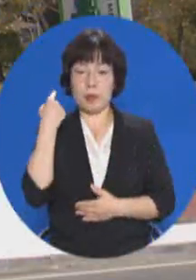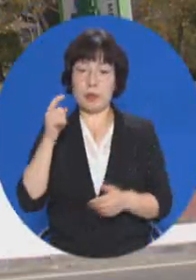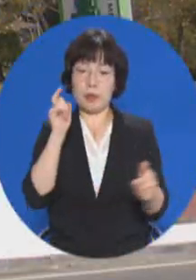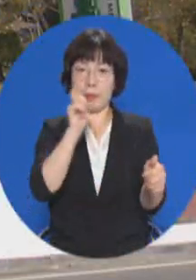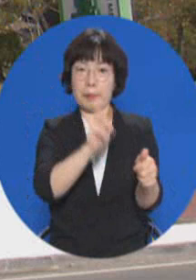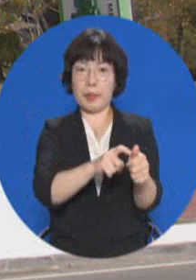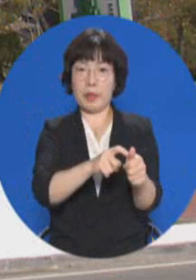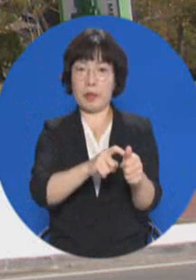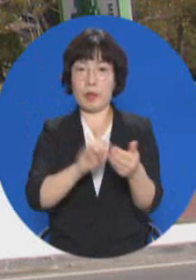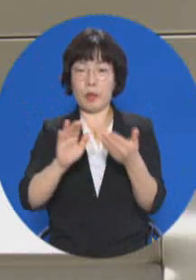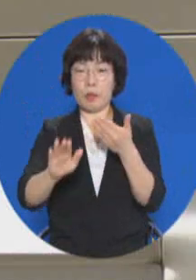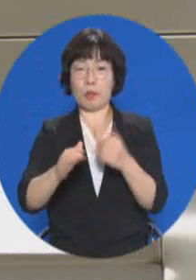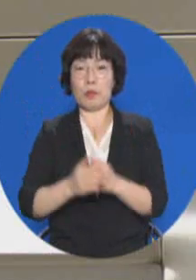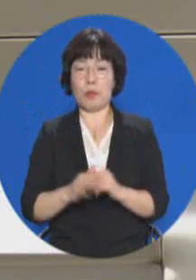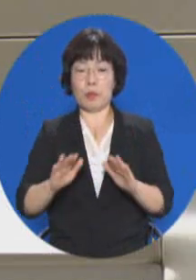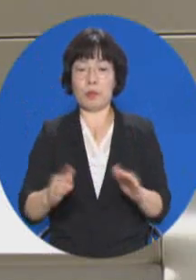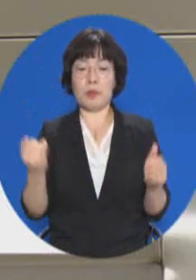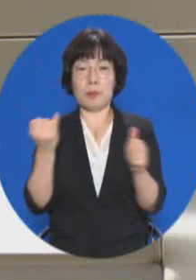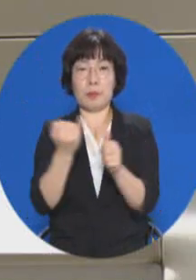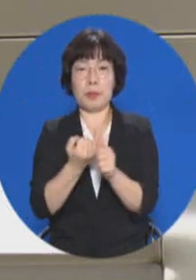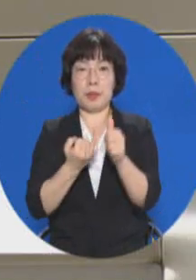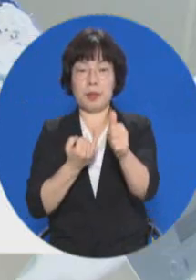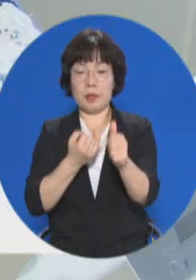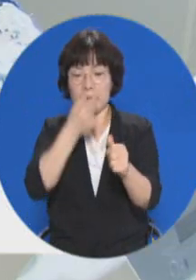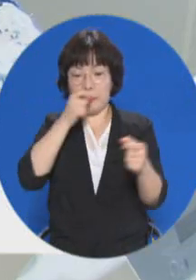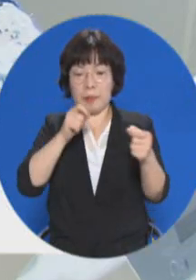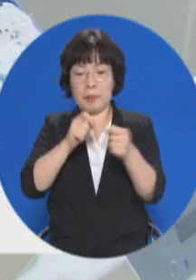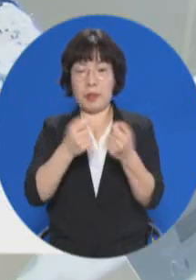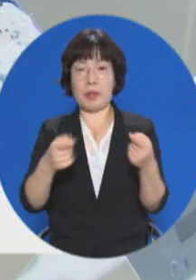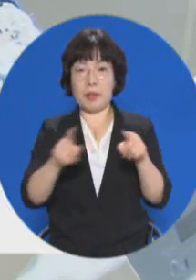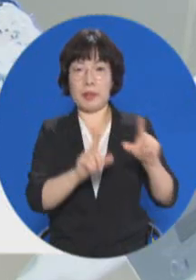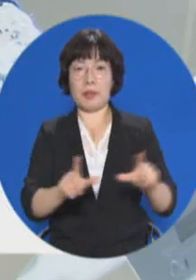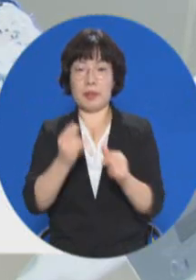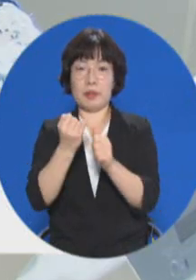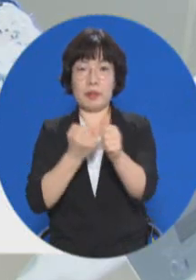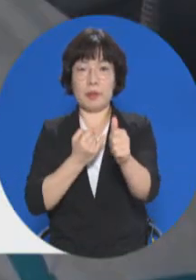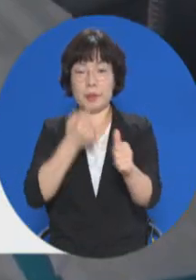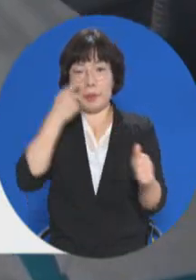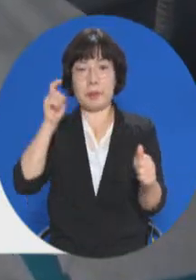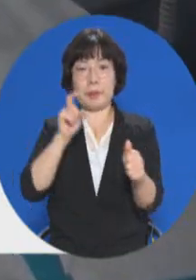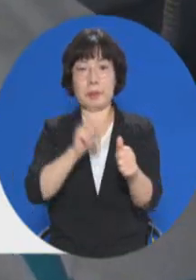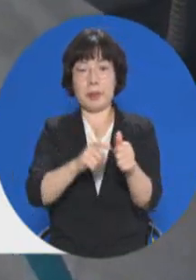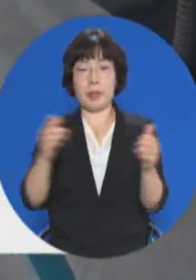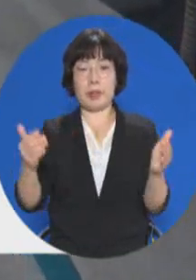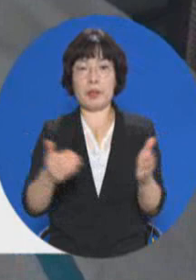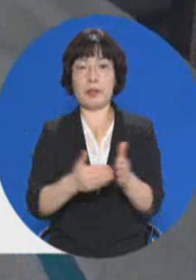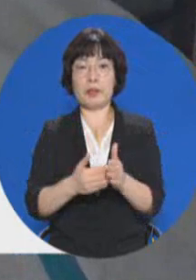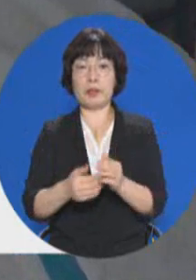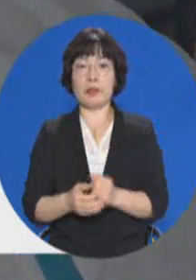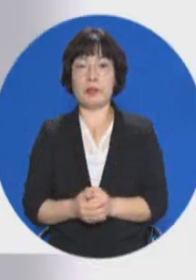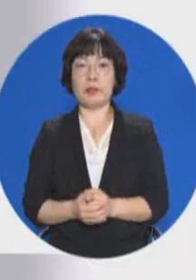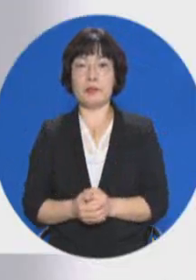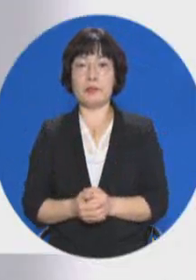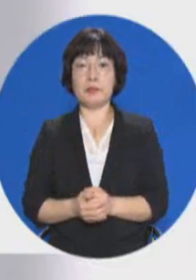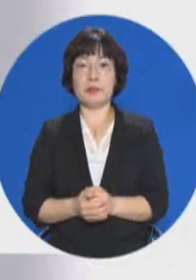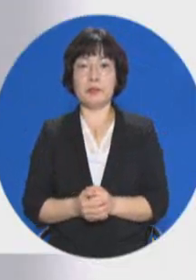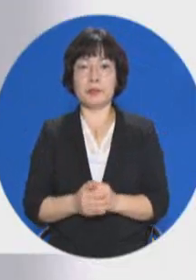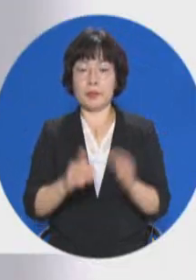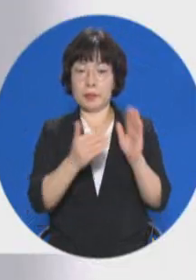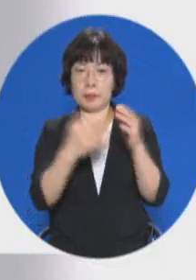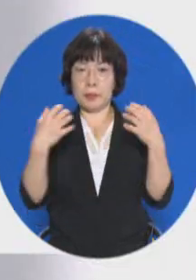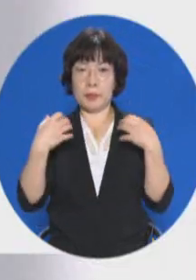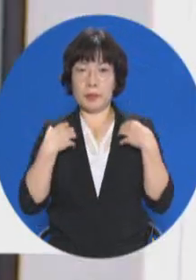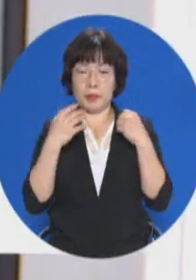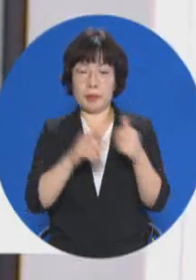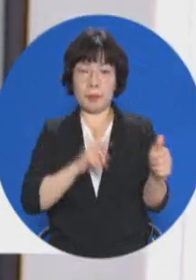코로나19 확진 판정을 받은 데 이어 오늘 밀접 접촉자인 남편도 확진 판정을 받았다고 밝혔습니다.